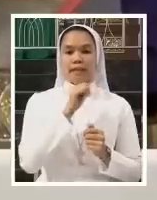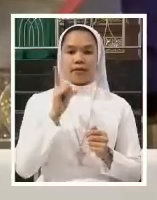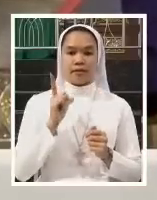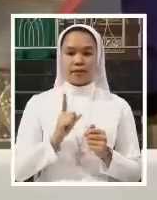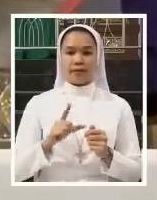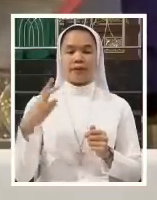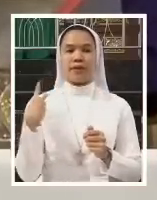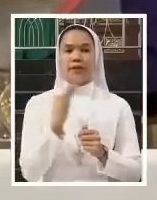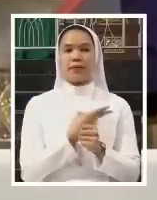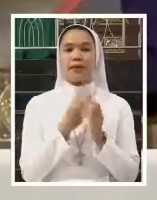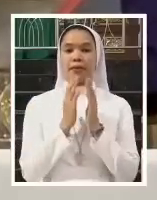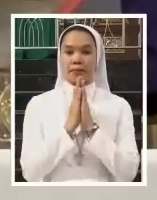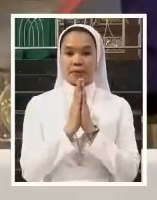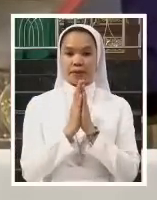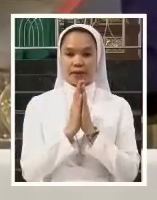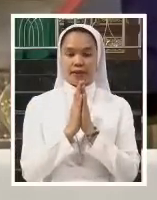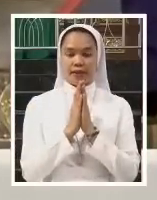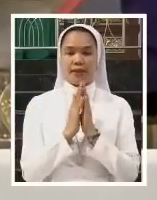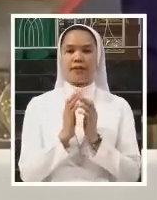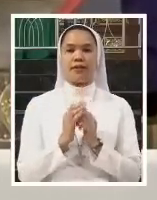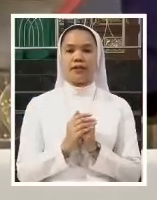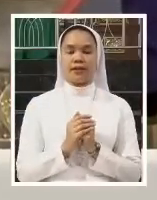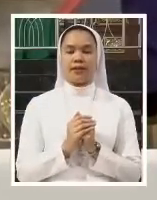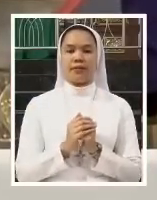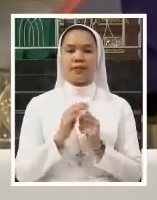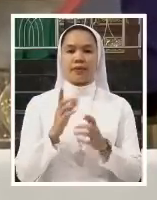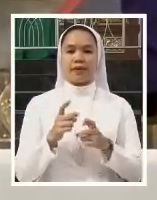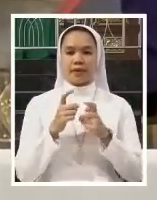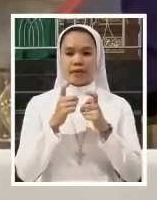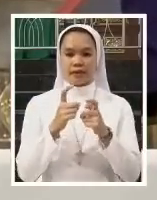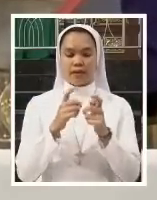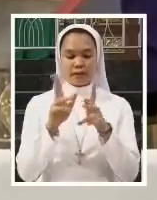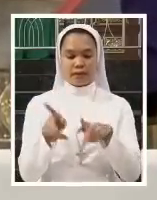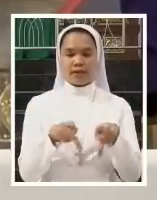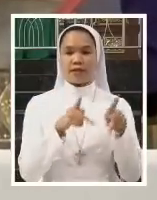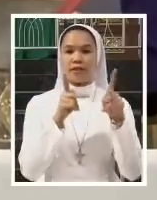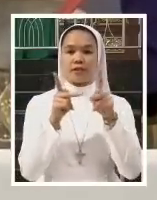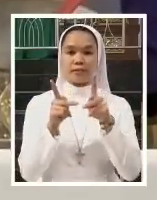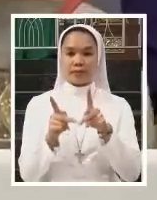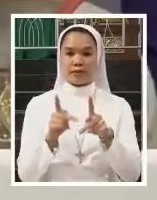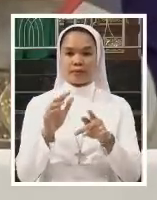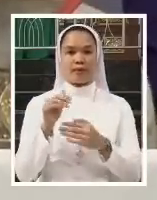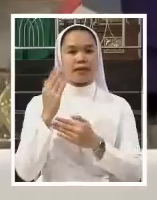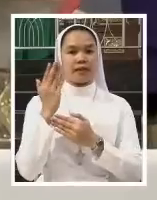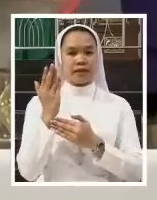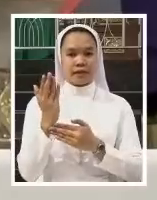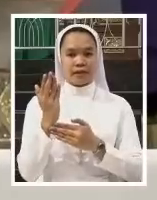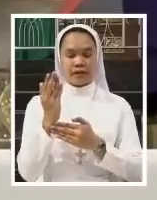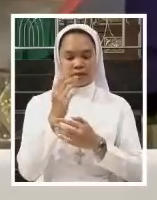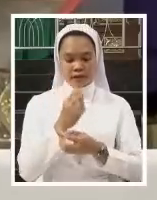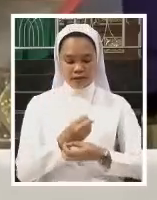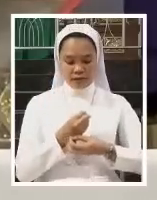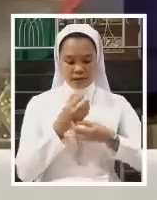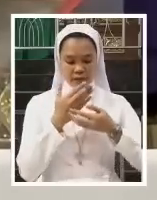Kagurangnan namimibig kami na ang kapangyarihan kay ning sakripisyo